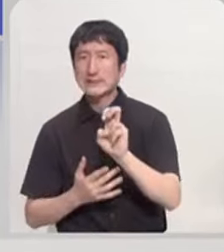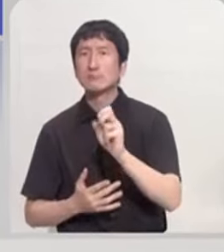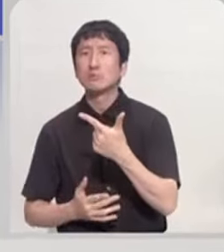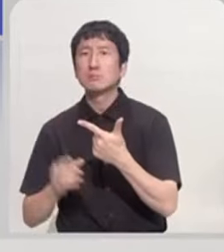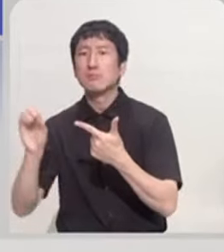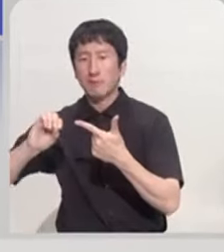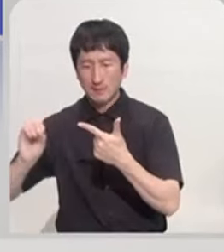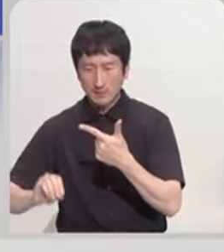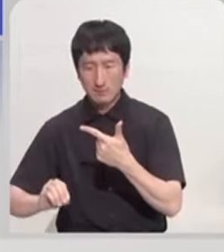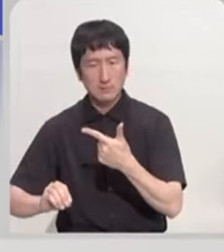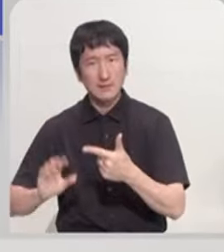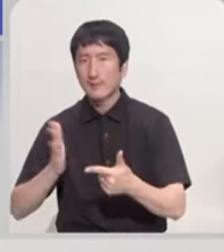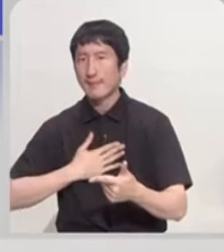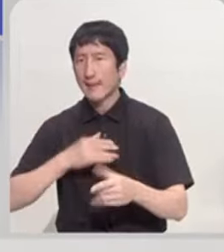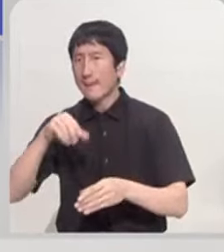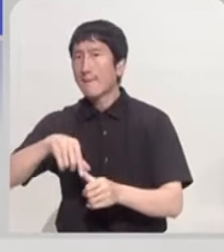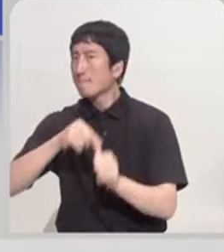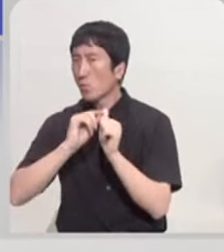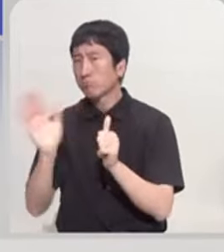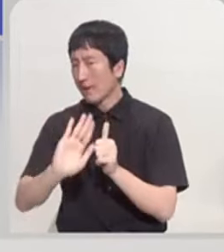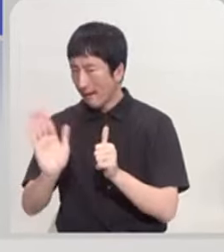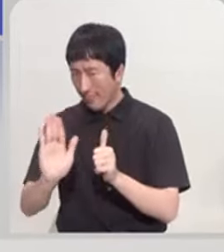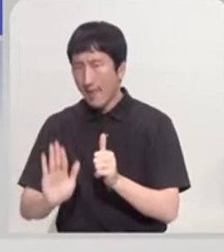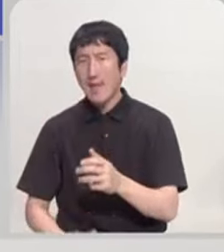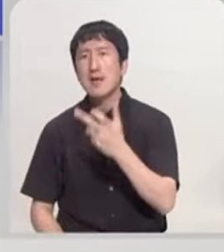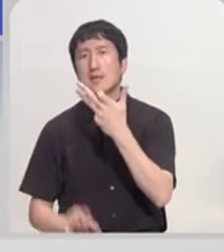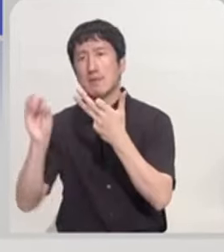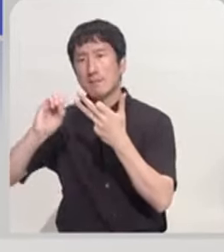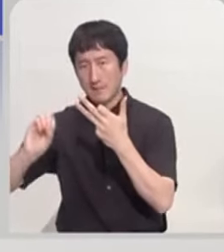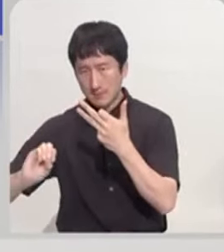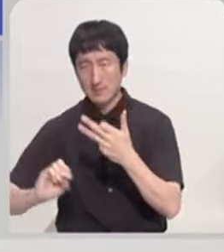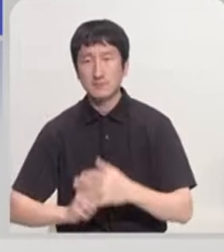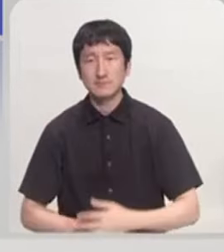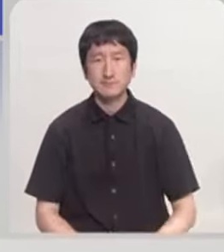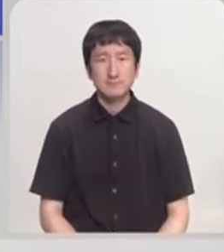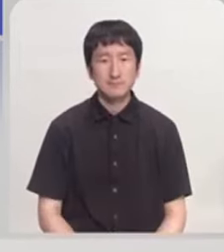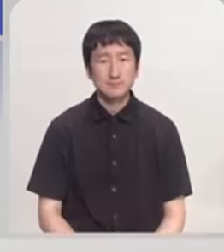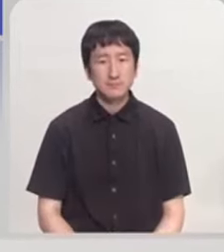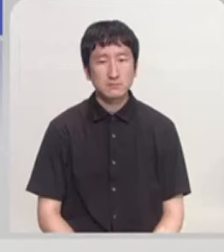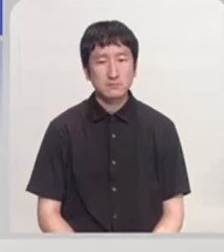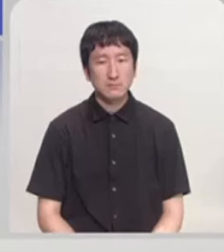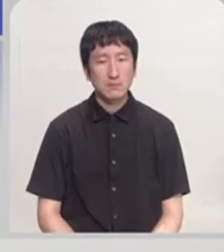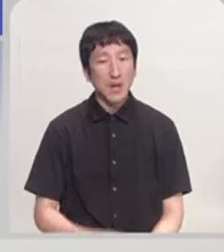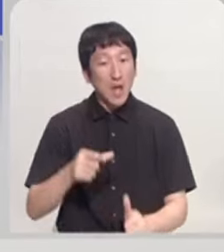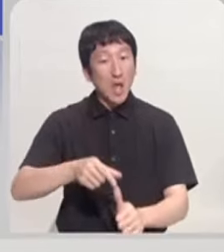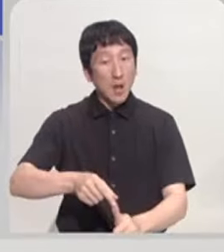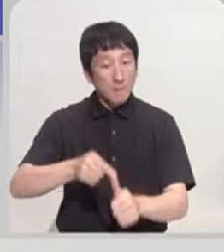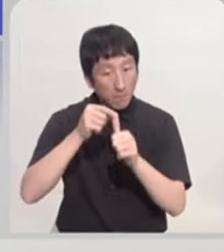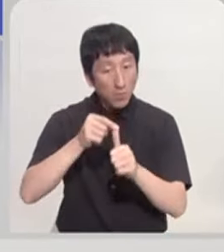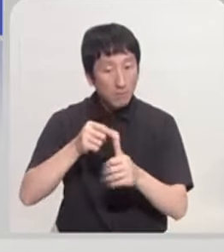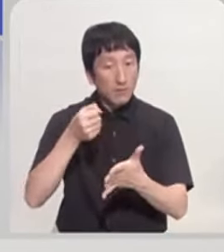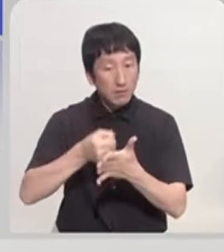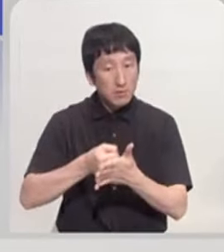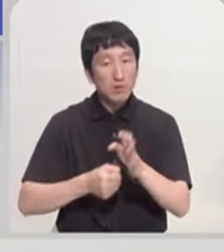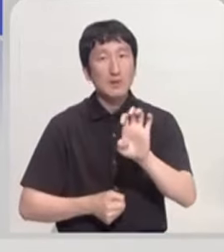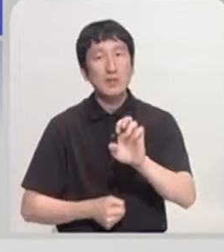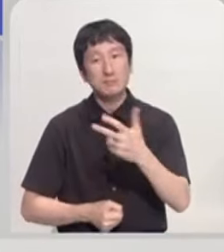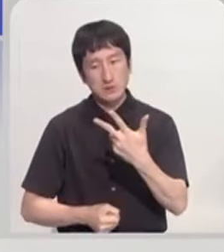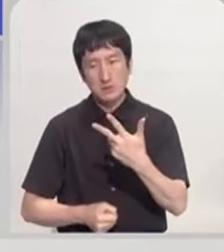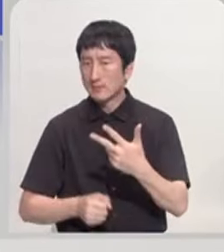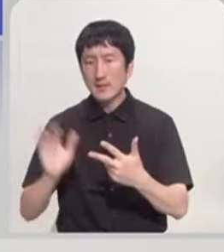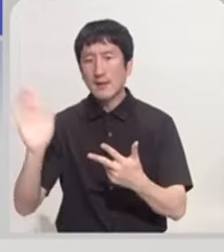26% 전혀 그렇지 않다 18% 나타났습니다 뽑을 의향이 있다 47% 뽑을